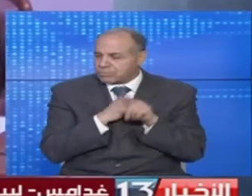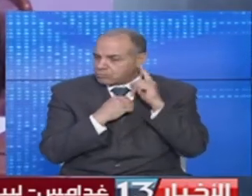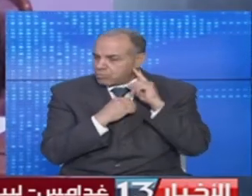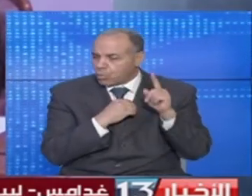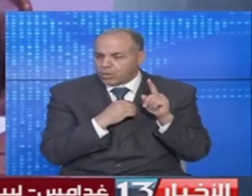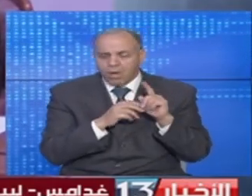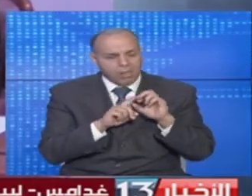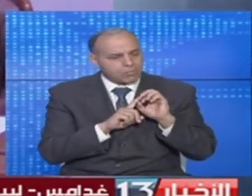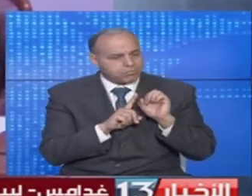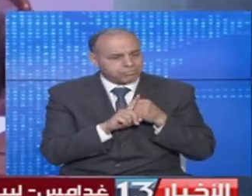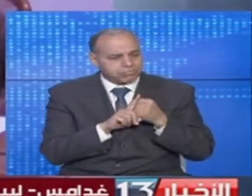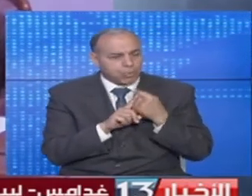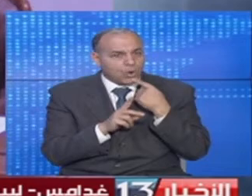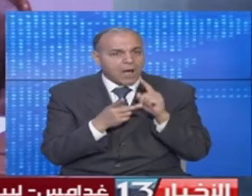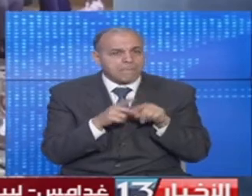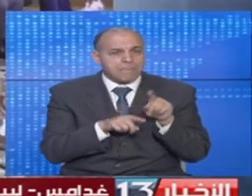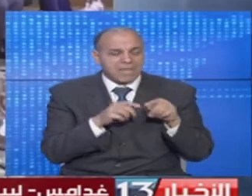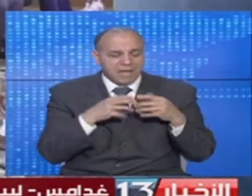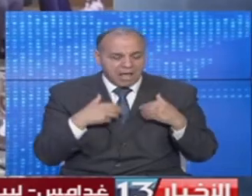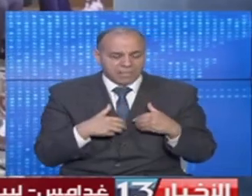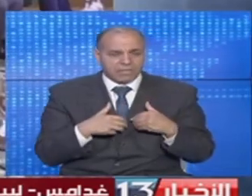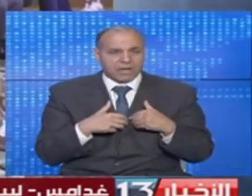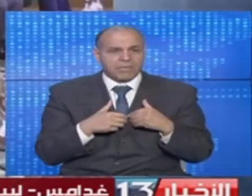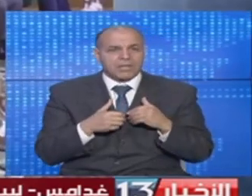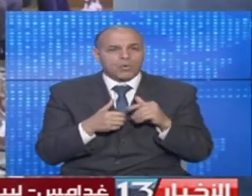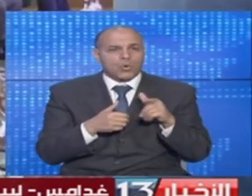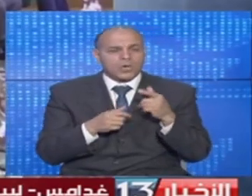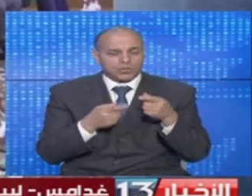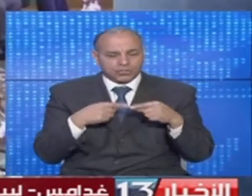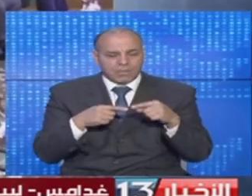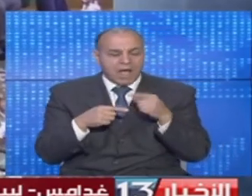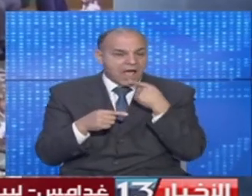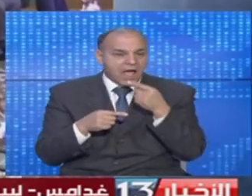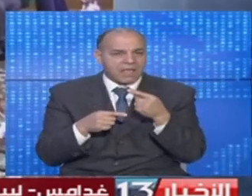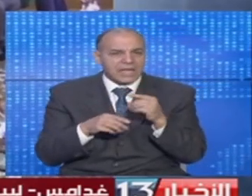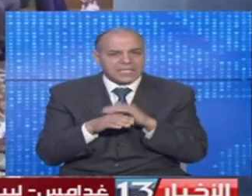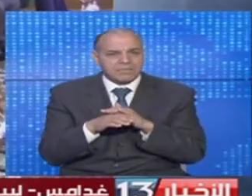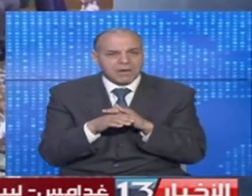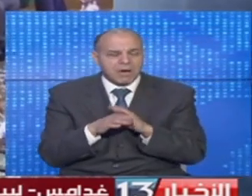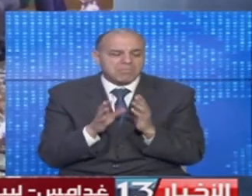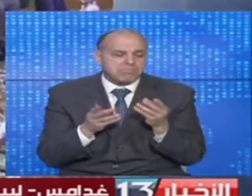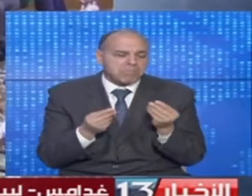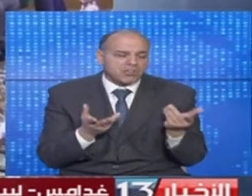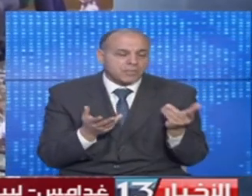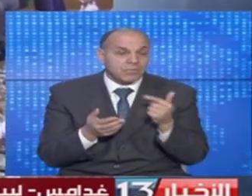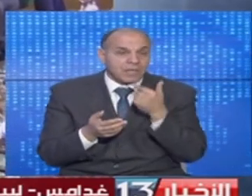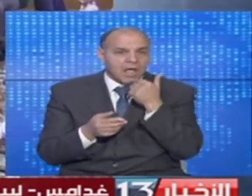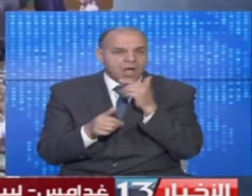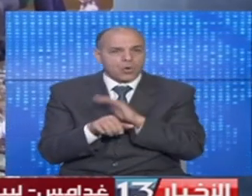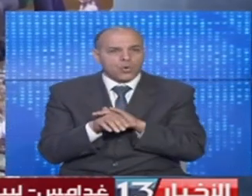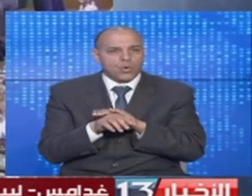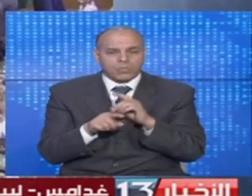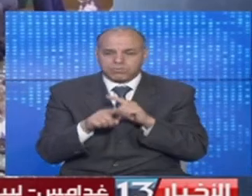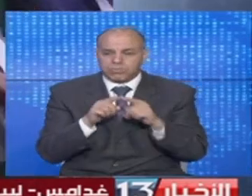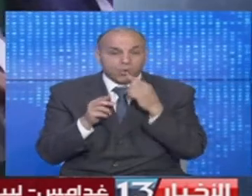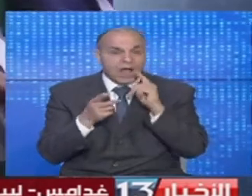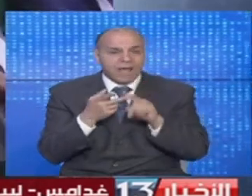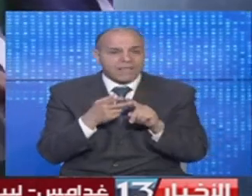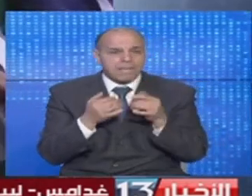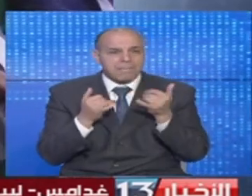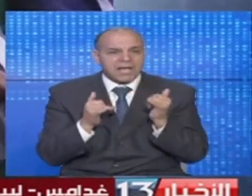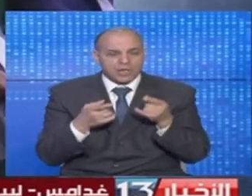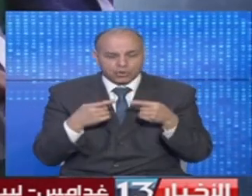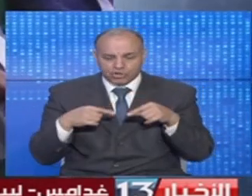فإن ضغوطا مورست على بعض النواب للانسحاب من اجتماع غدامس لأسباب متعددة أبرزها الاختلاف بشأن